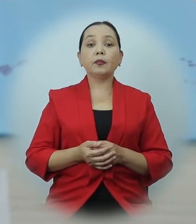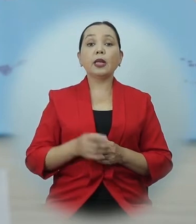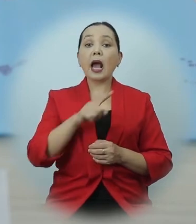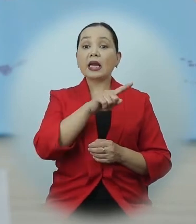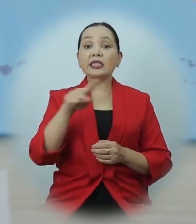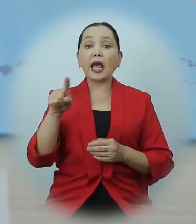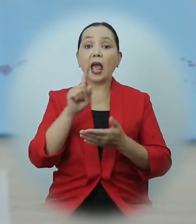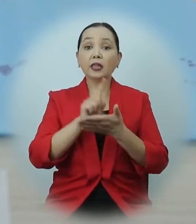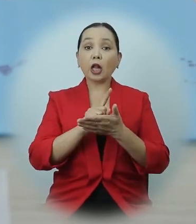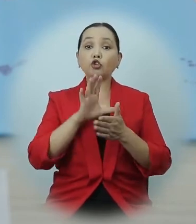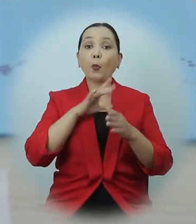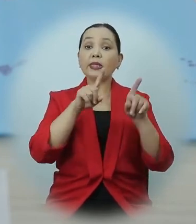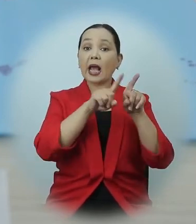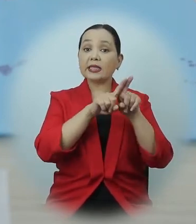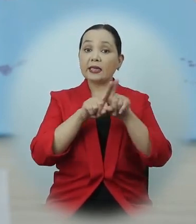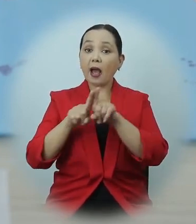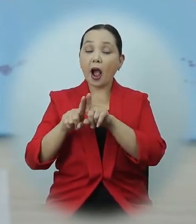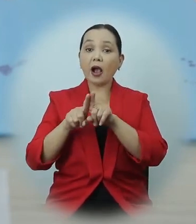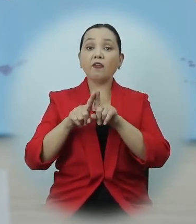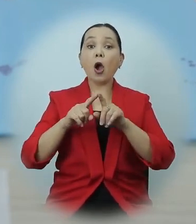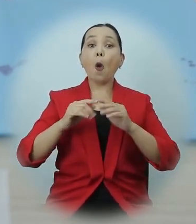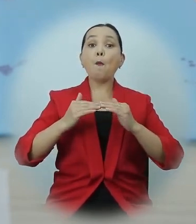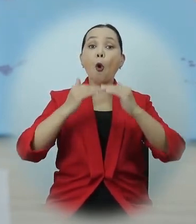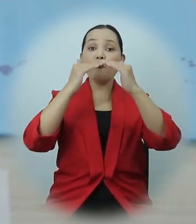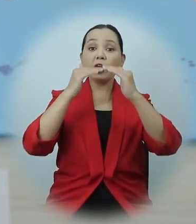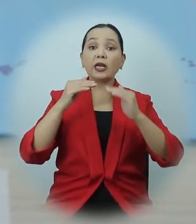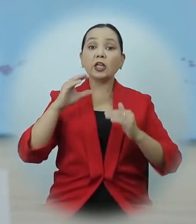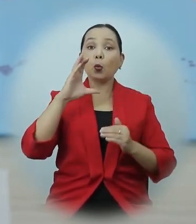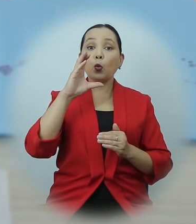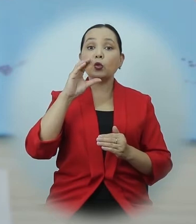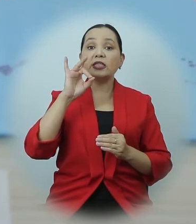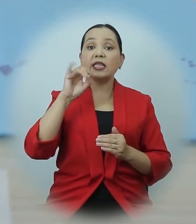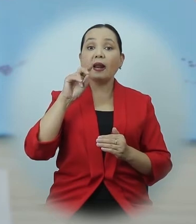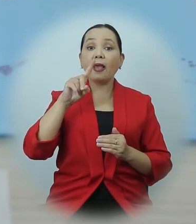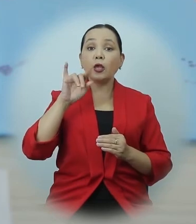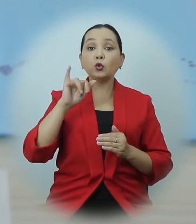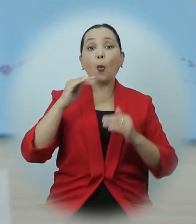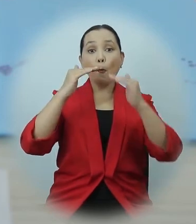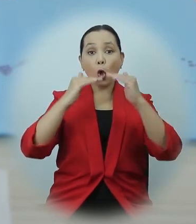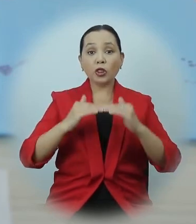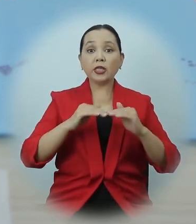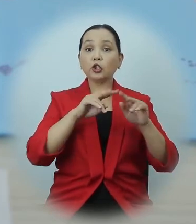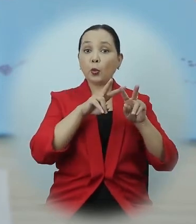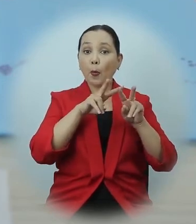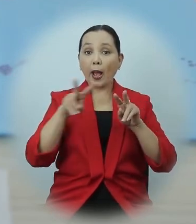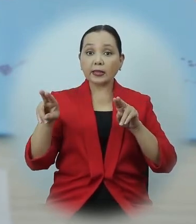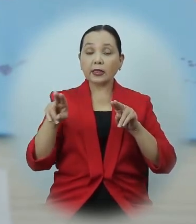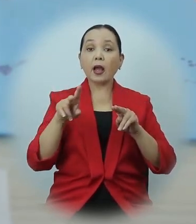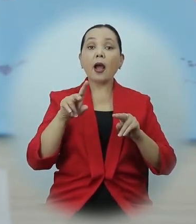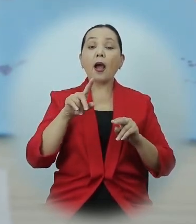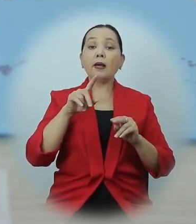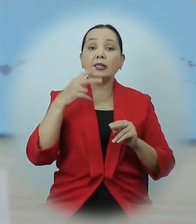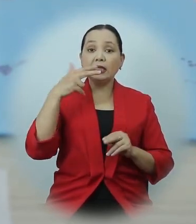Расстояние должно быть одинаковое по верхнему срезу и по нижнему срезу юбки.